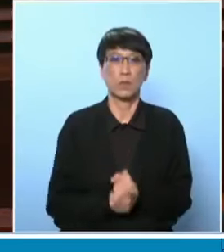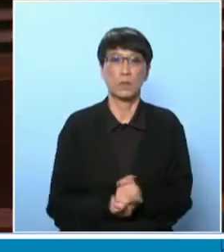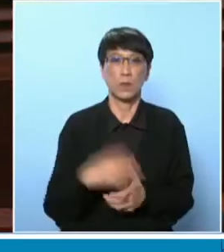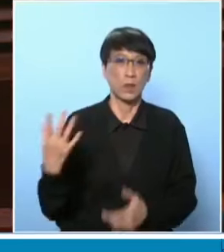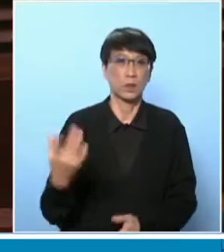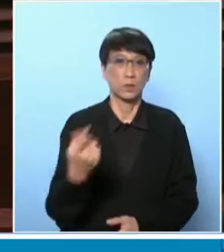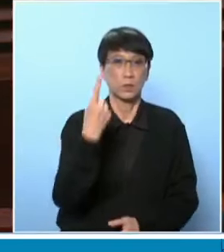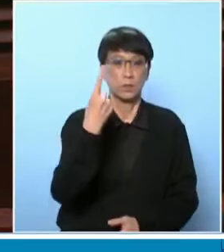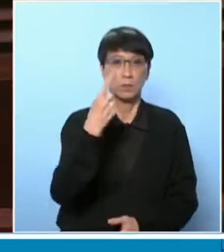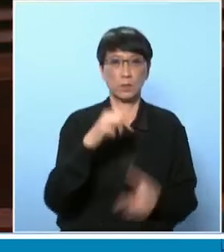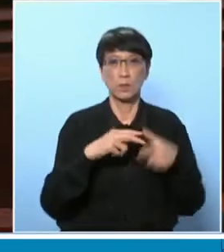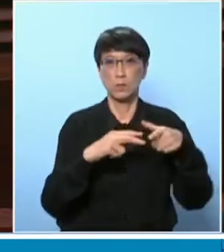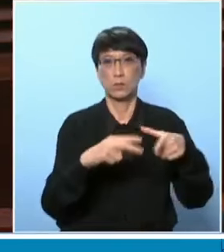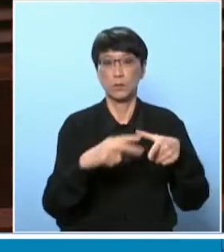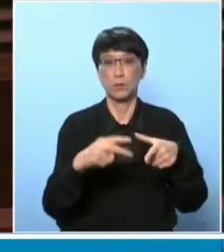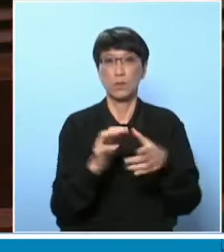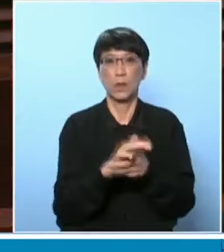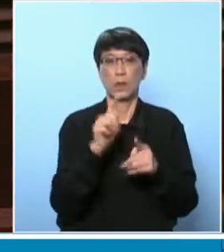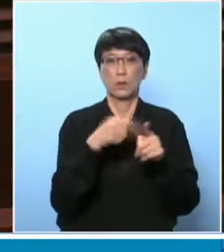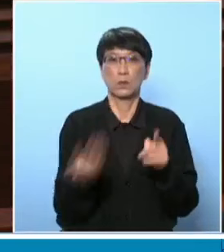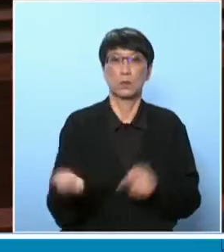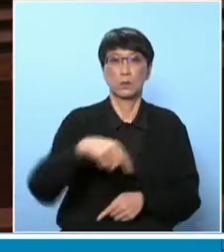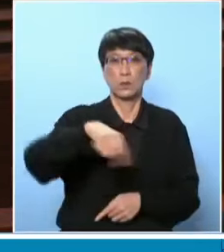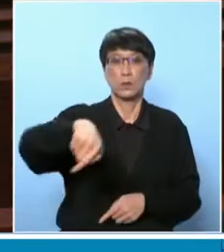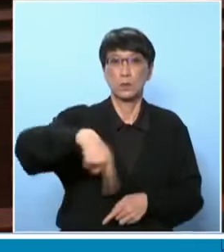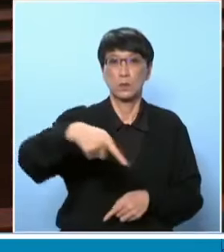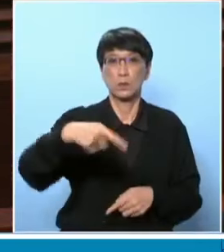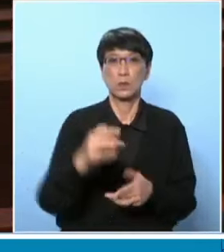一站式大灣區旅遊網站、旅遊